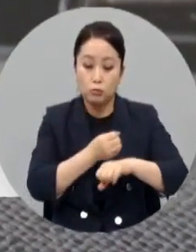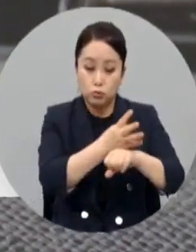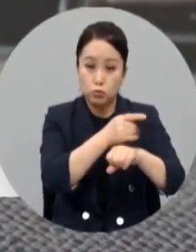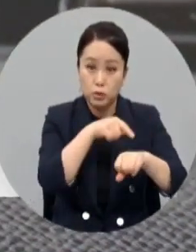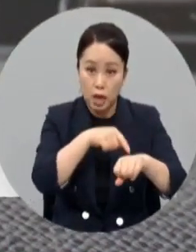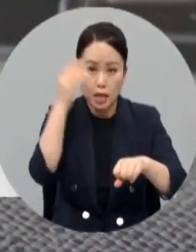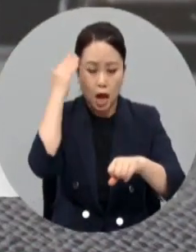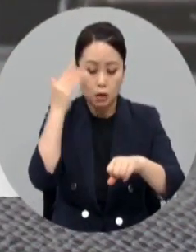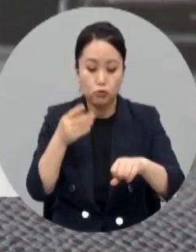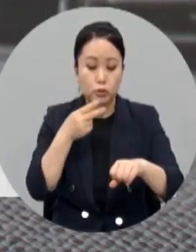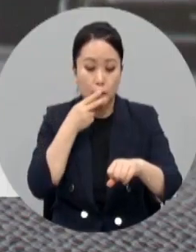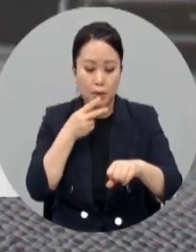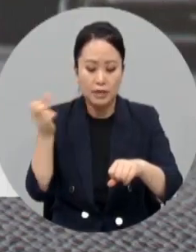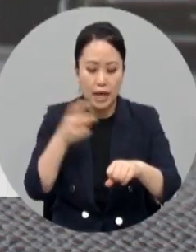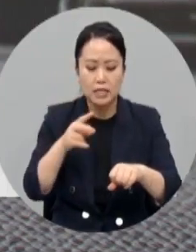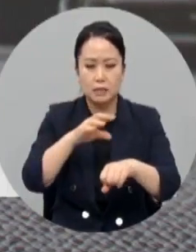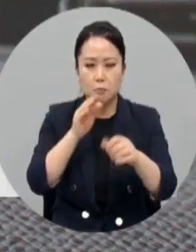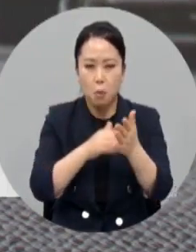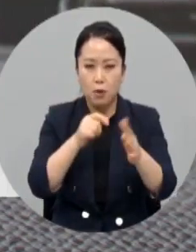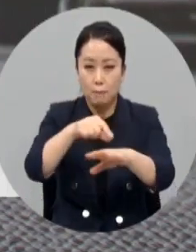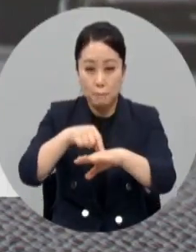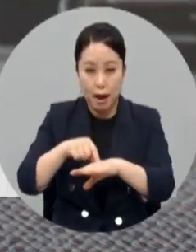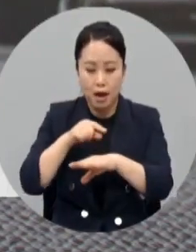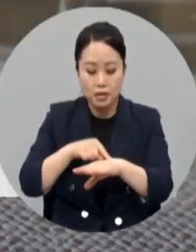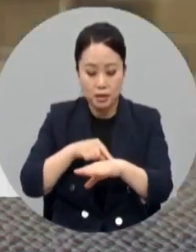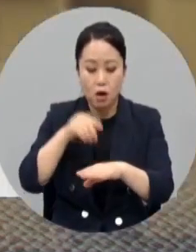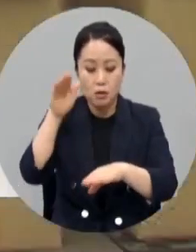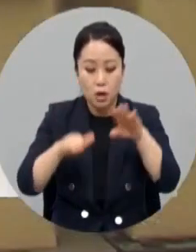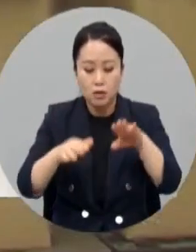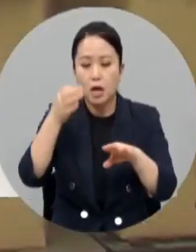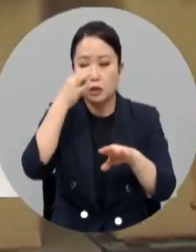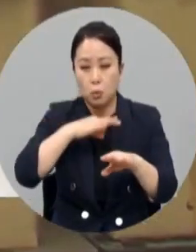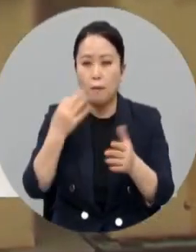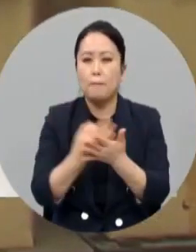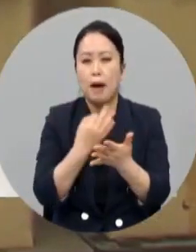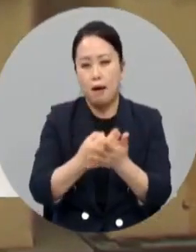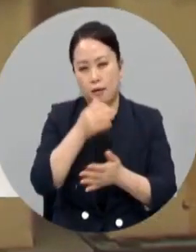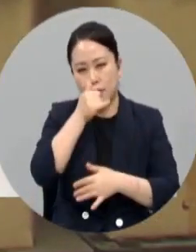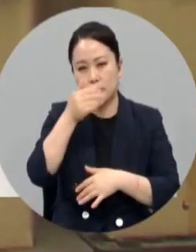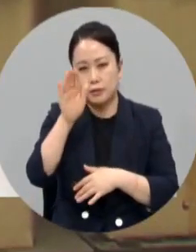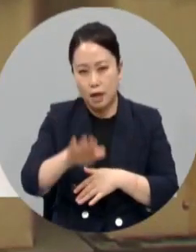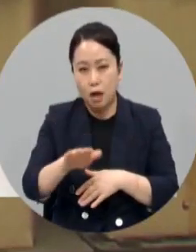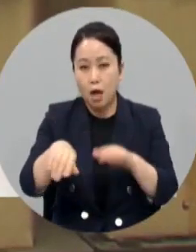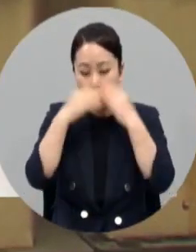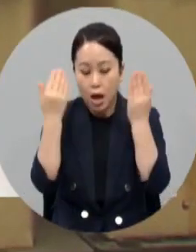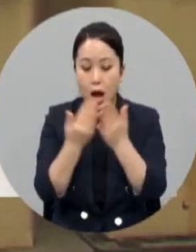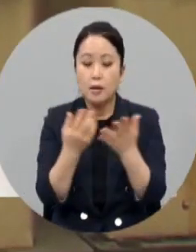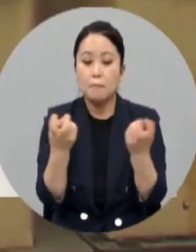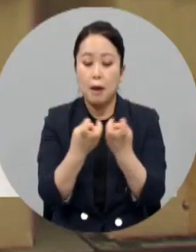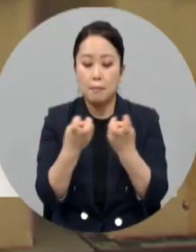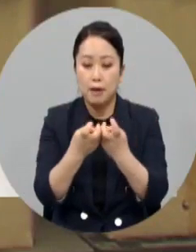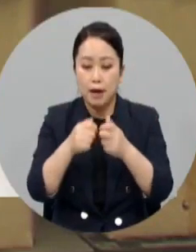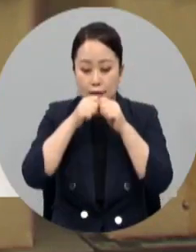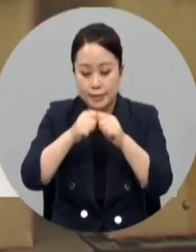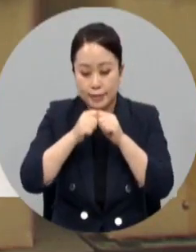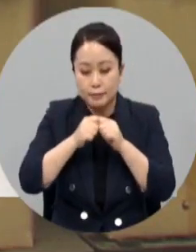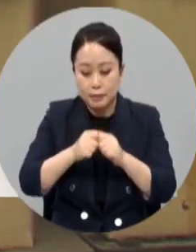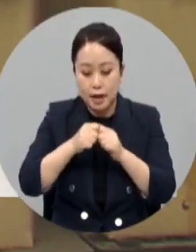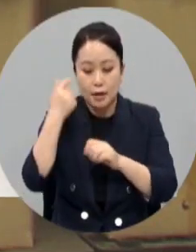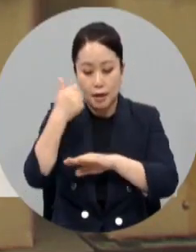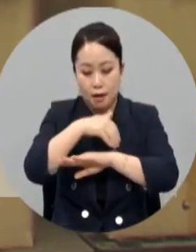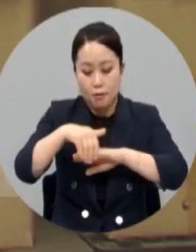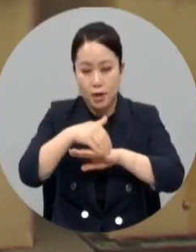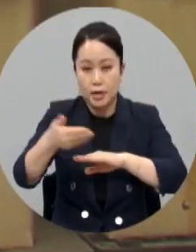담배를 밀수해 시세 차익을 노린 건데요. 이 일당 모두 다른 수법을 치밀하게 꾸몄지만 결국 덜미를